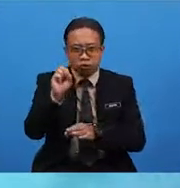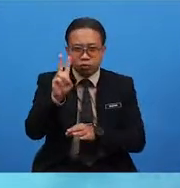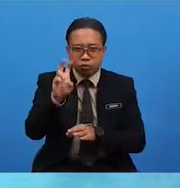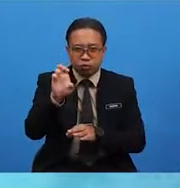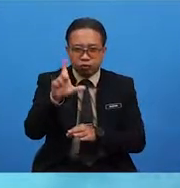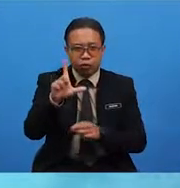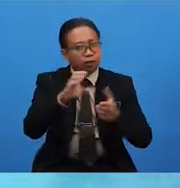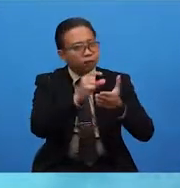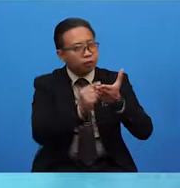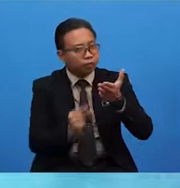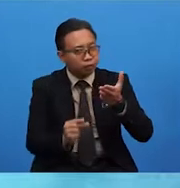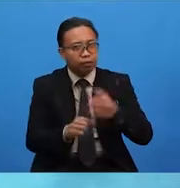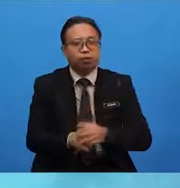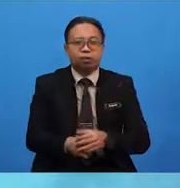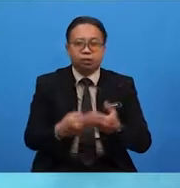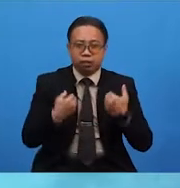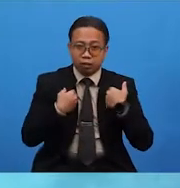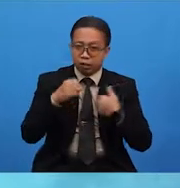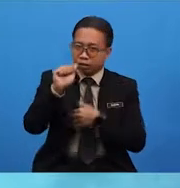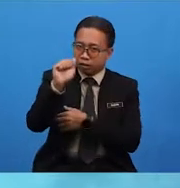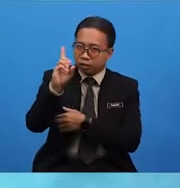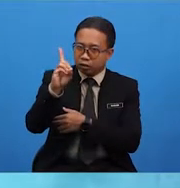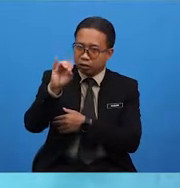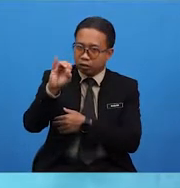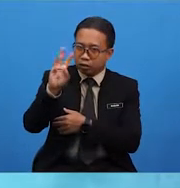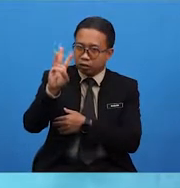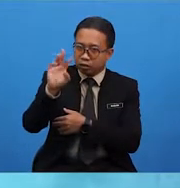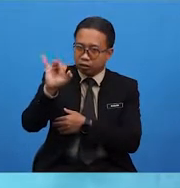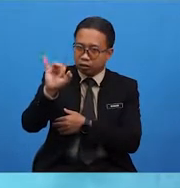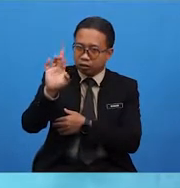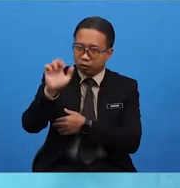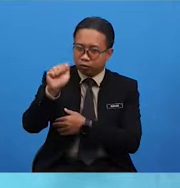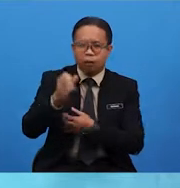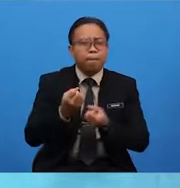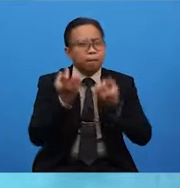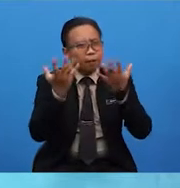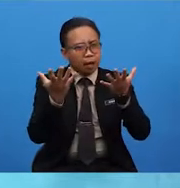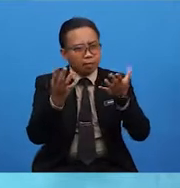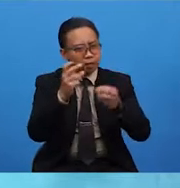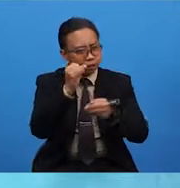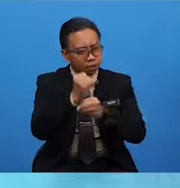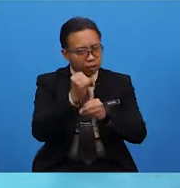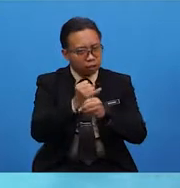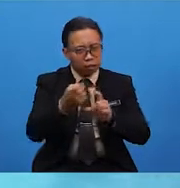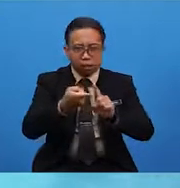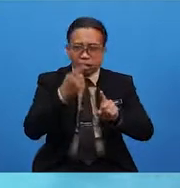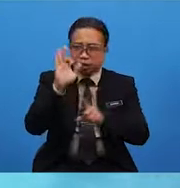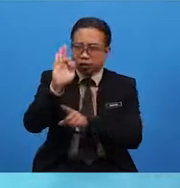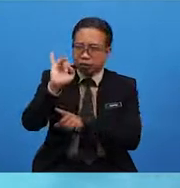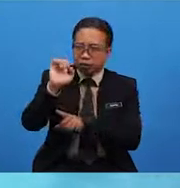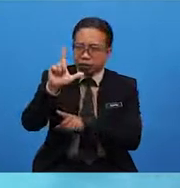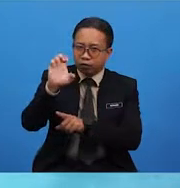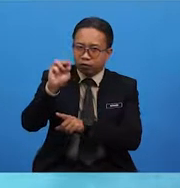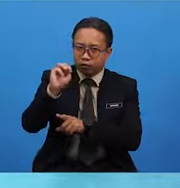dan dari karyanya azmira terdapat banyak Karyadi masih dan film yang diadaptasi